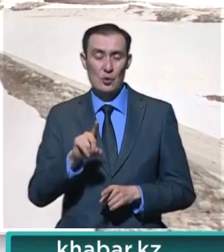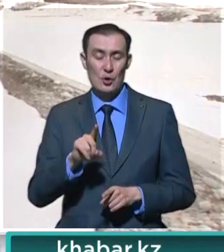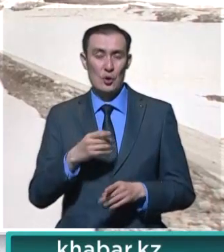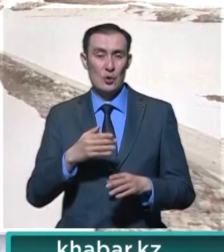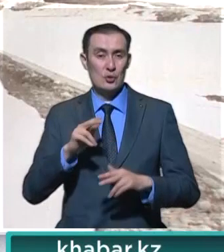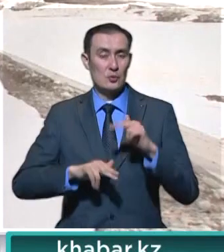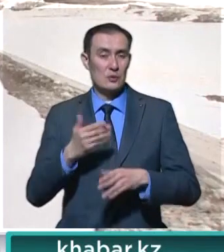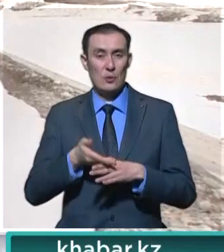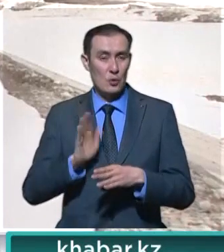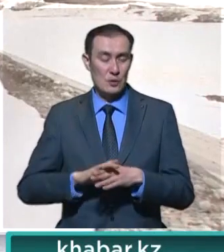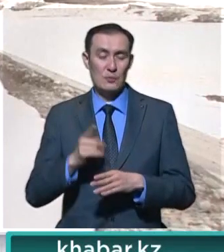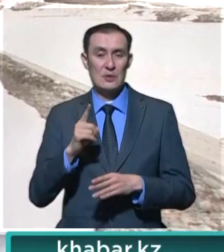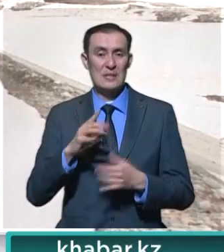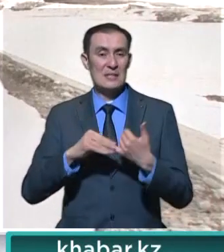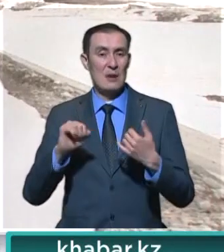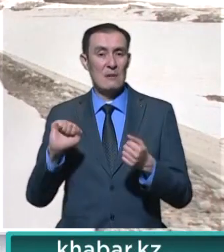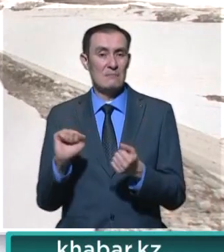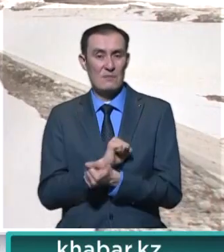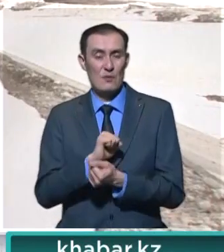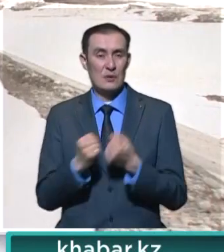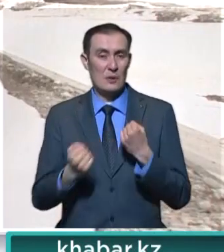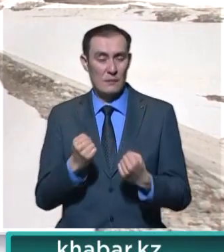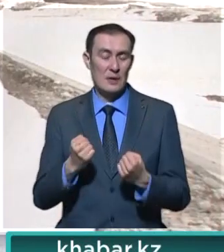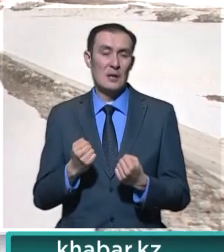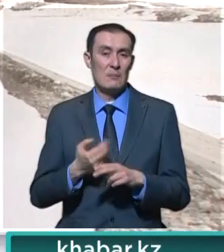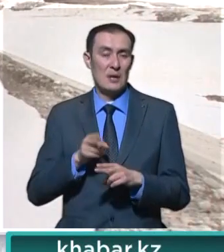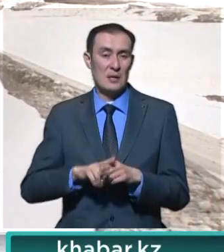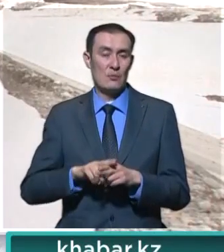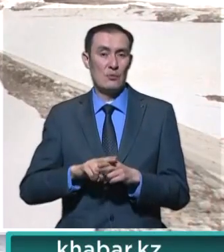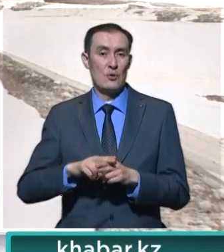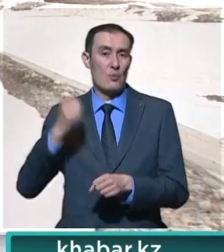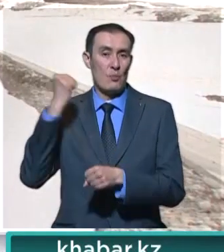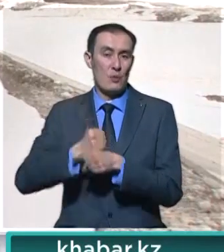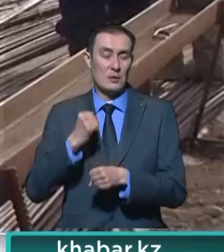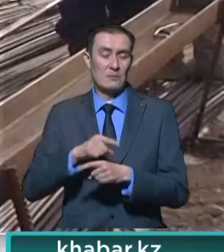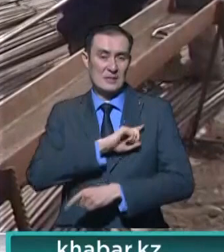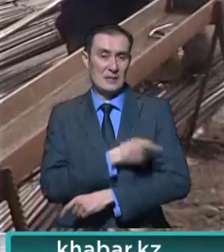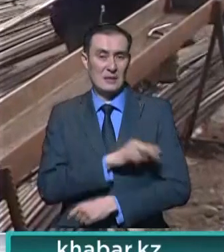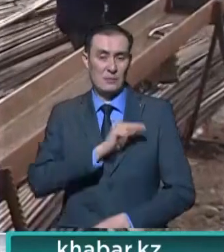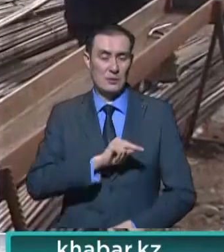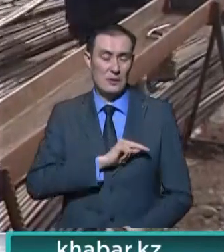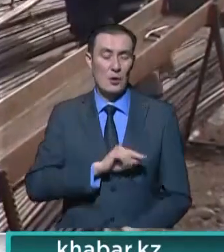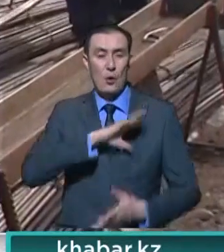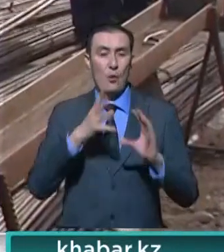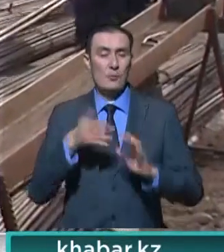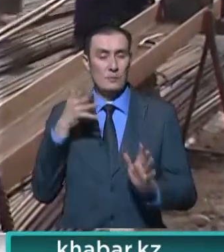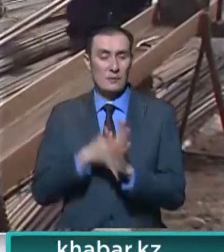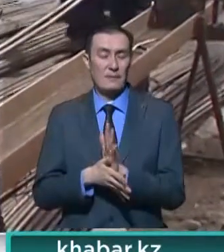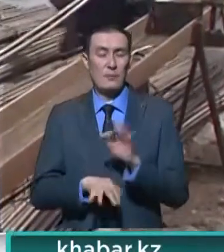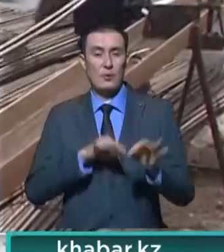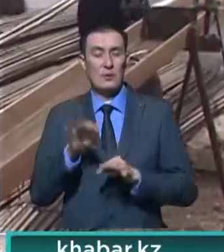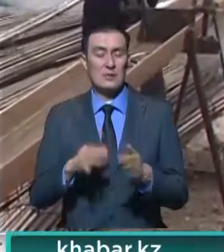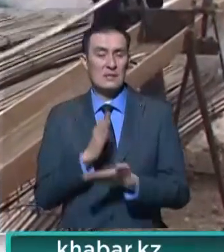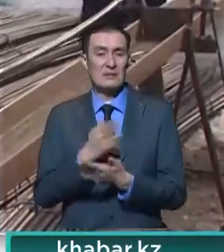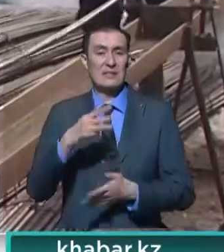сложности. Земля промерзает, ее приходится буквально гидромолотом разрабатывать. Общая стоимость проекта «Харгос-2»